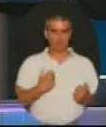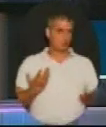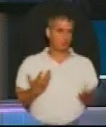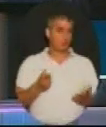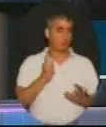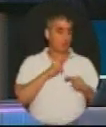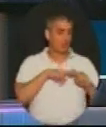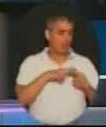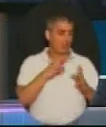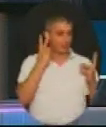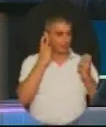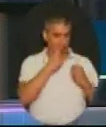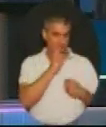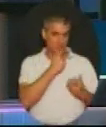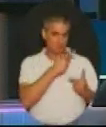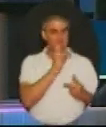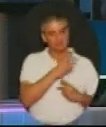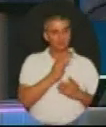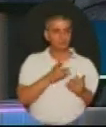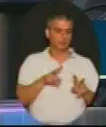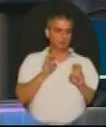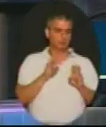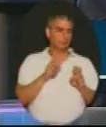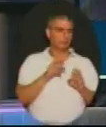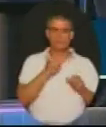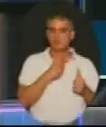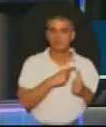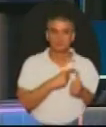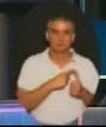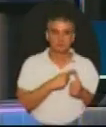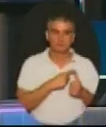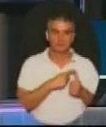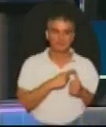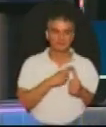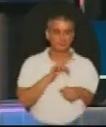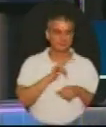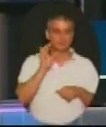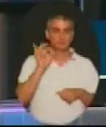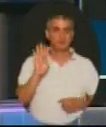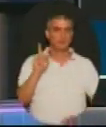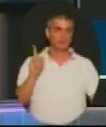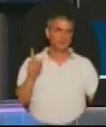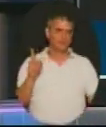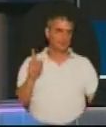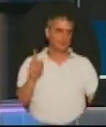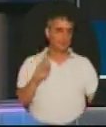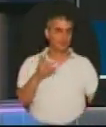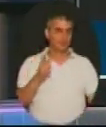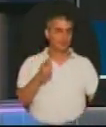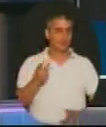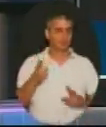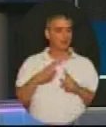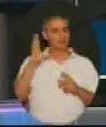אבל אחרי המודיעין יש לנו ניצול פרצות. והפרצה הראשונה, הבטן הרכה של נתניהו, וזה שוב,